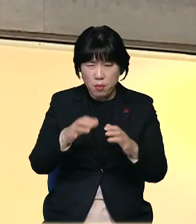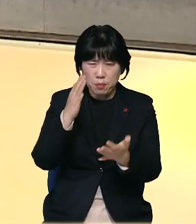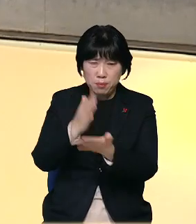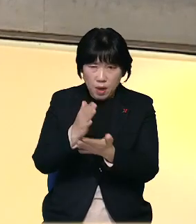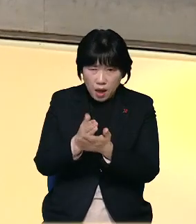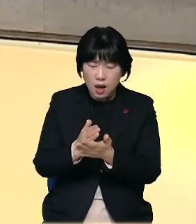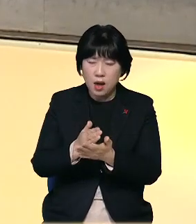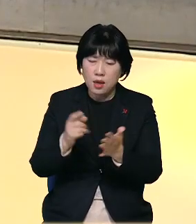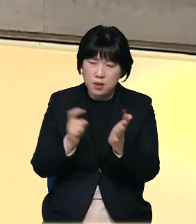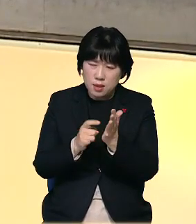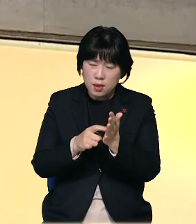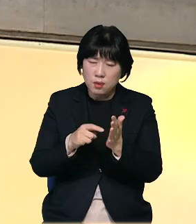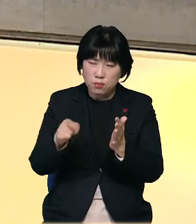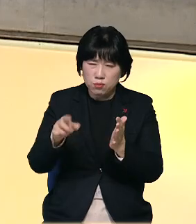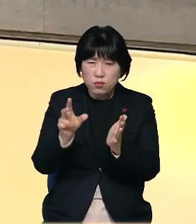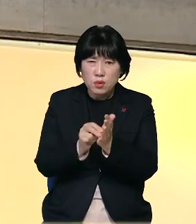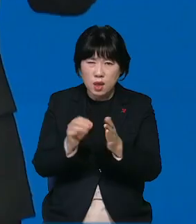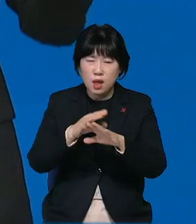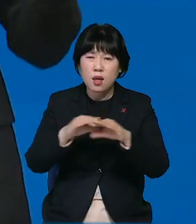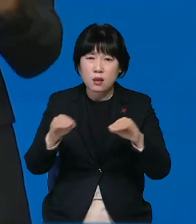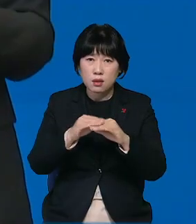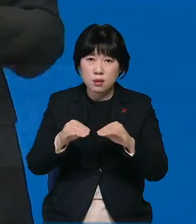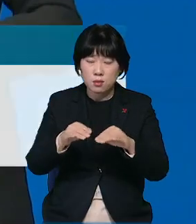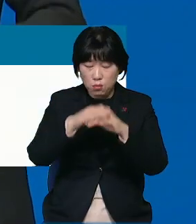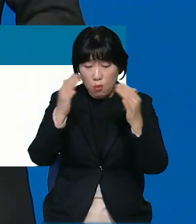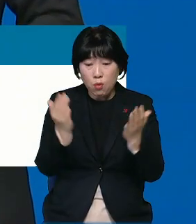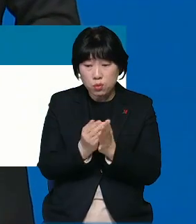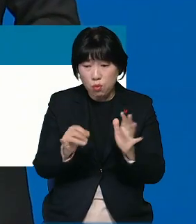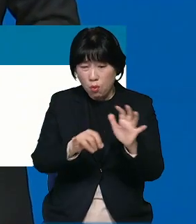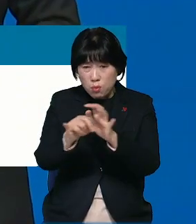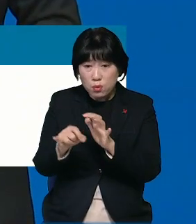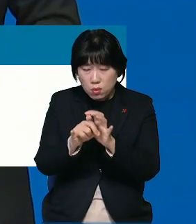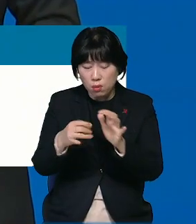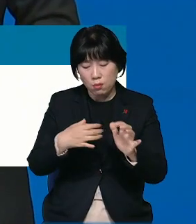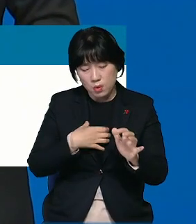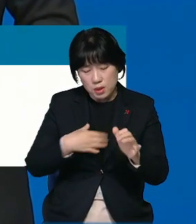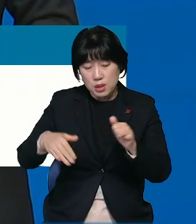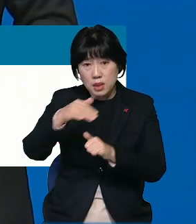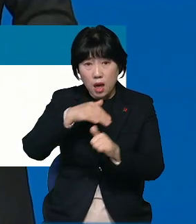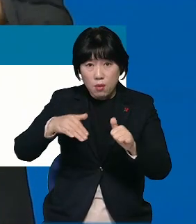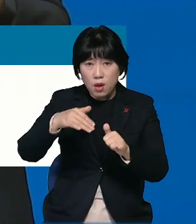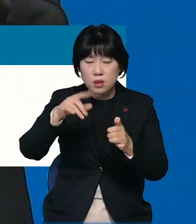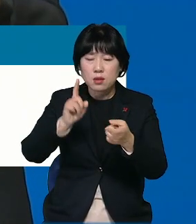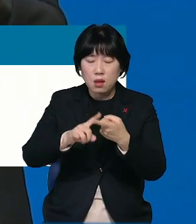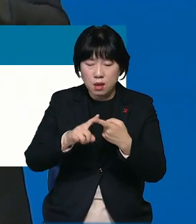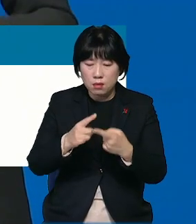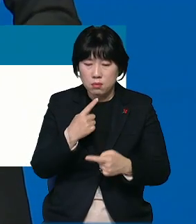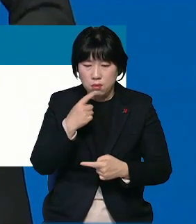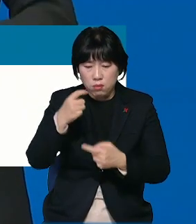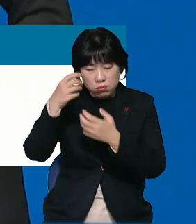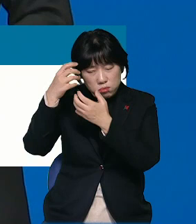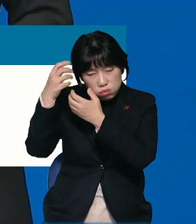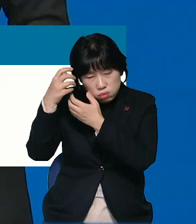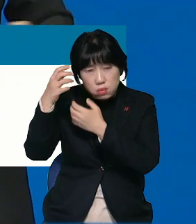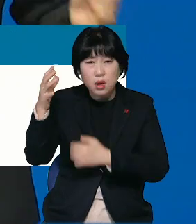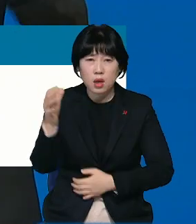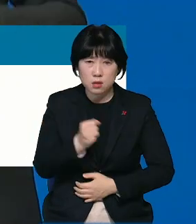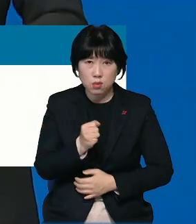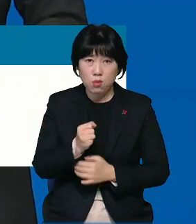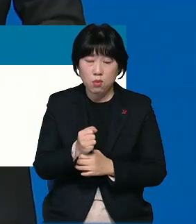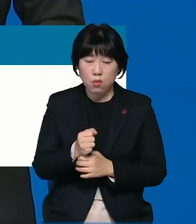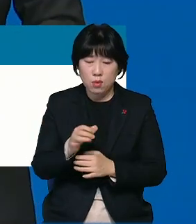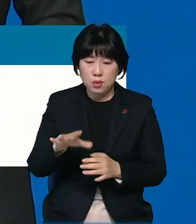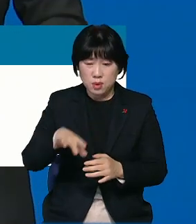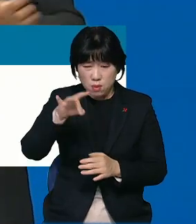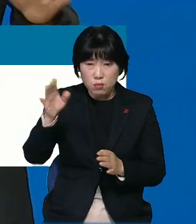겁니다. 우리 모두가 오미크론 위기 상황에 대한 경각심을 갖고